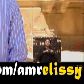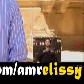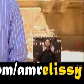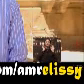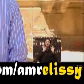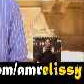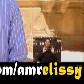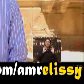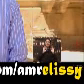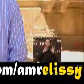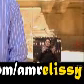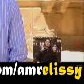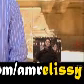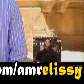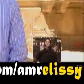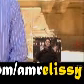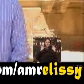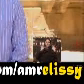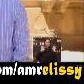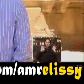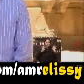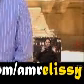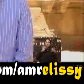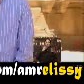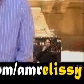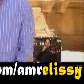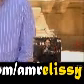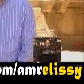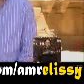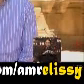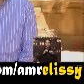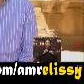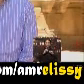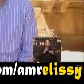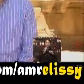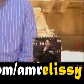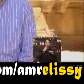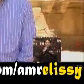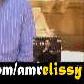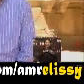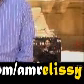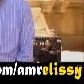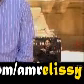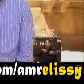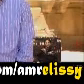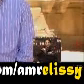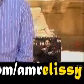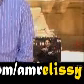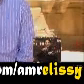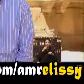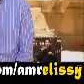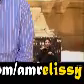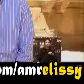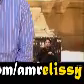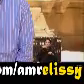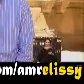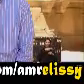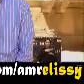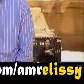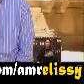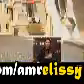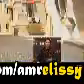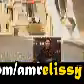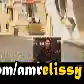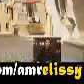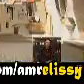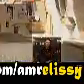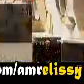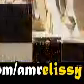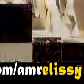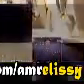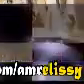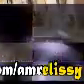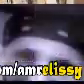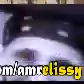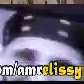قضينا على جراد الحشرات محتاجين نقضي على جراد الفساد. نلتقي بعد الفاصل.